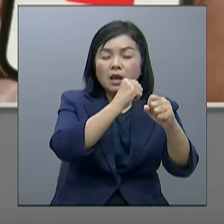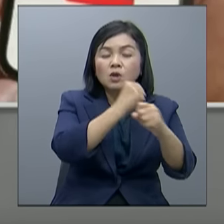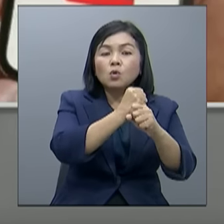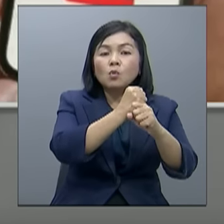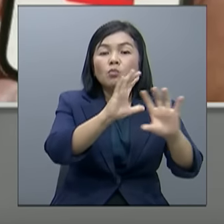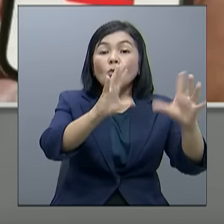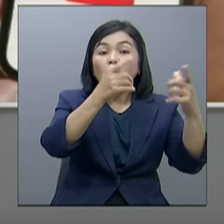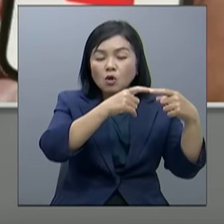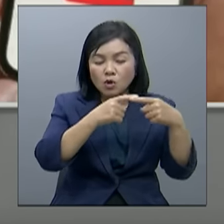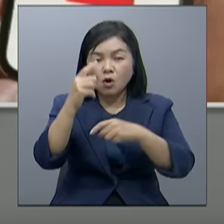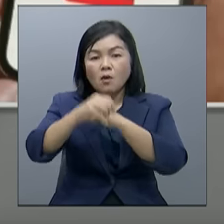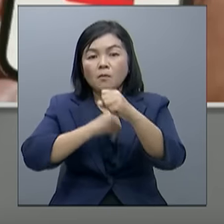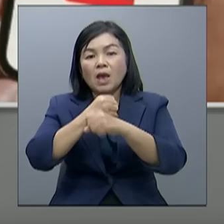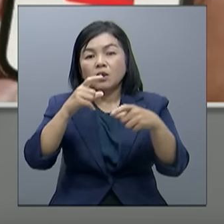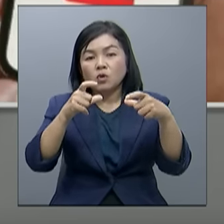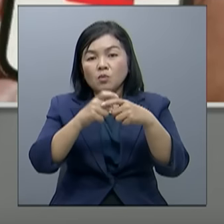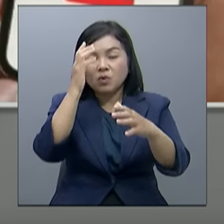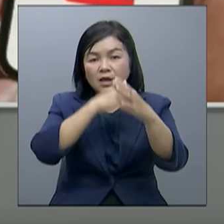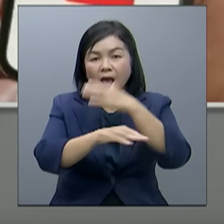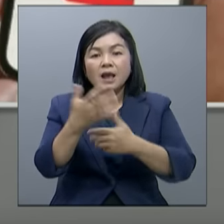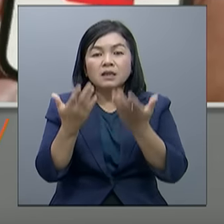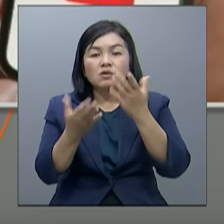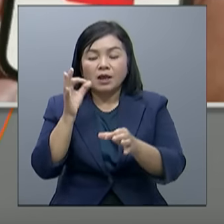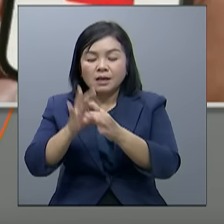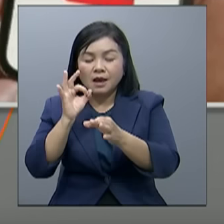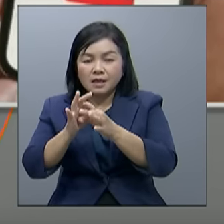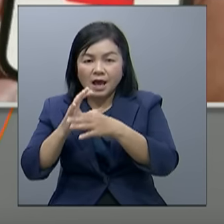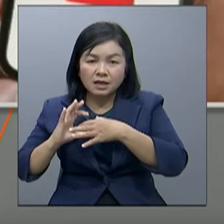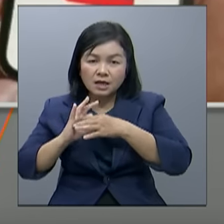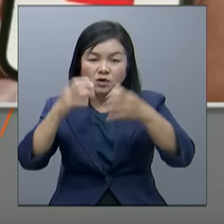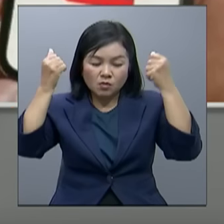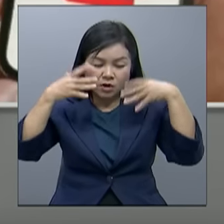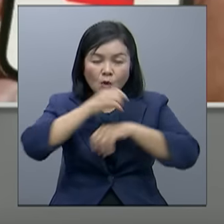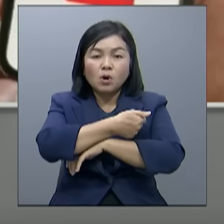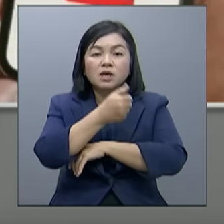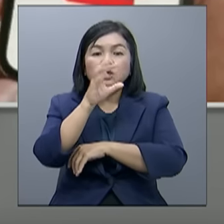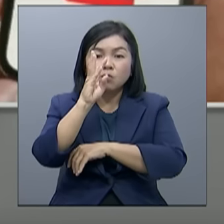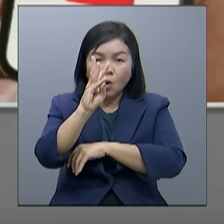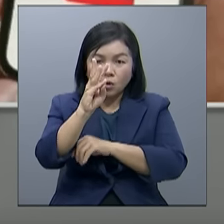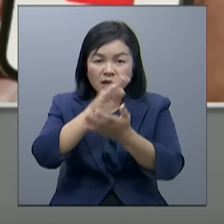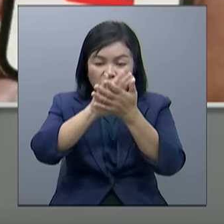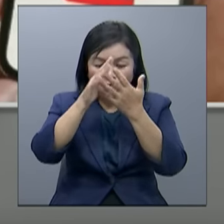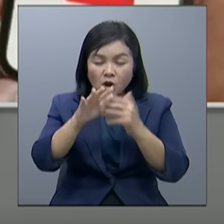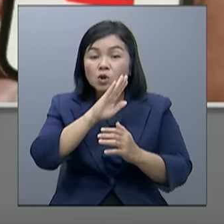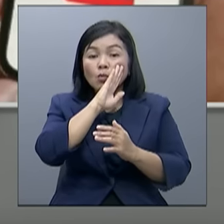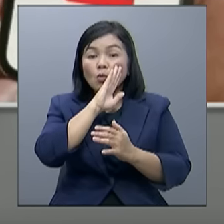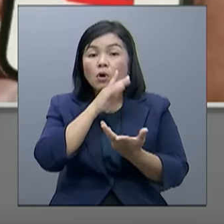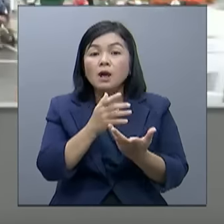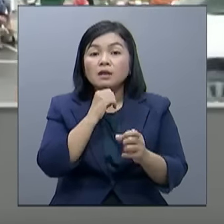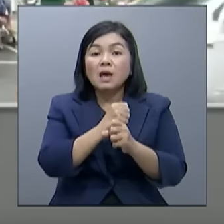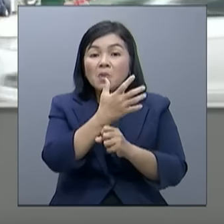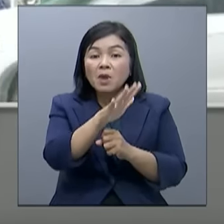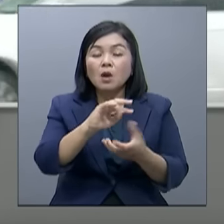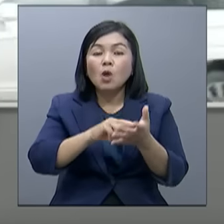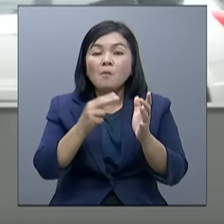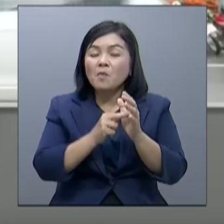ในวันที่3ธันวาคมหรือผูกบัญชีพร้อมเพย์ให้สำเร็จในวันที่16ธันวาคมนี้ถ้าพ้นจากรอบนี้ถือว่าไม่ต้องการจะรับ